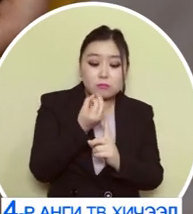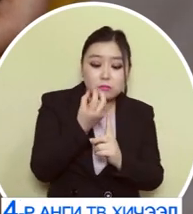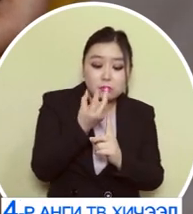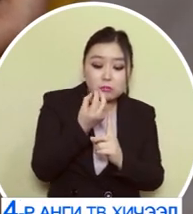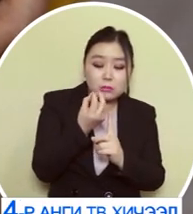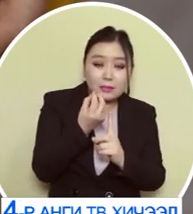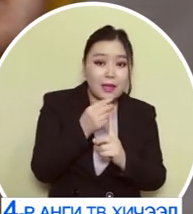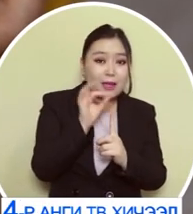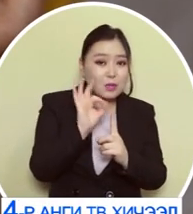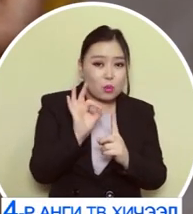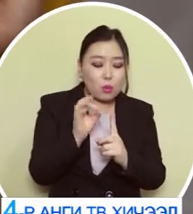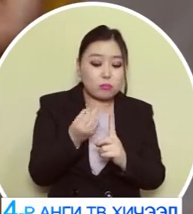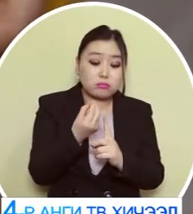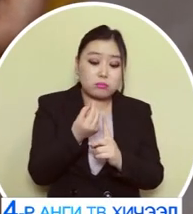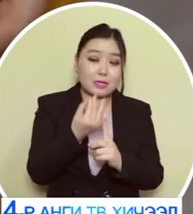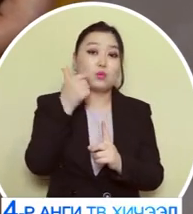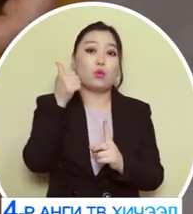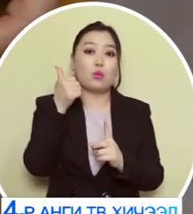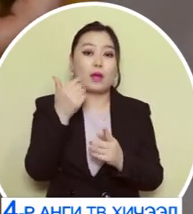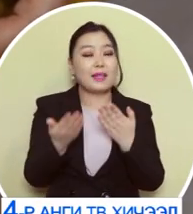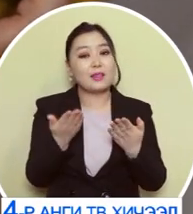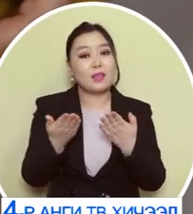Мен жанбайды деп ойлап тұрмын.